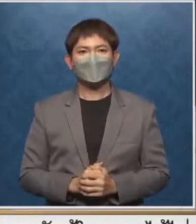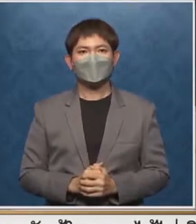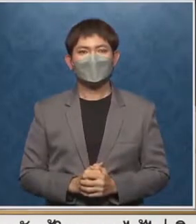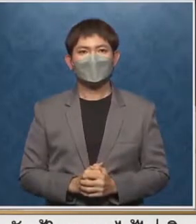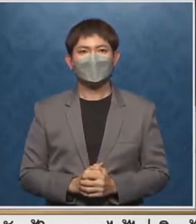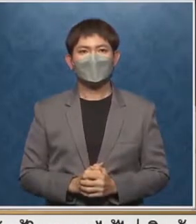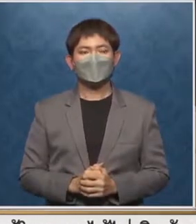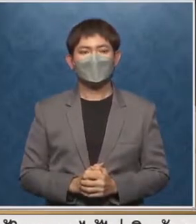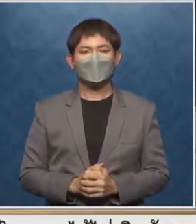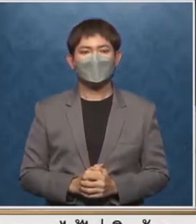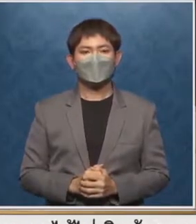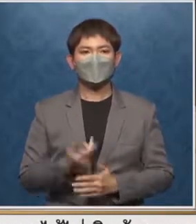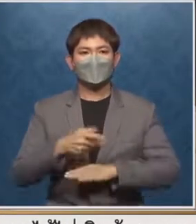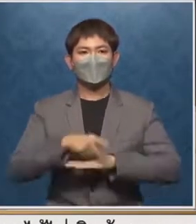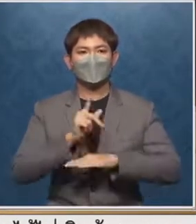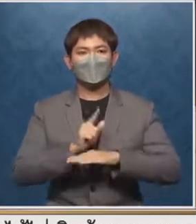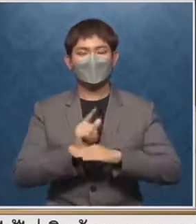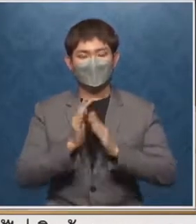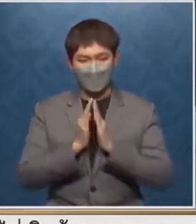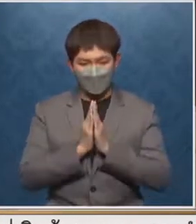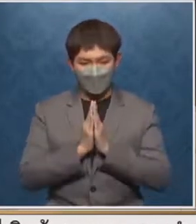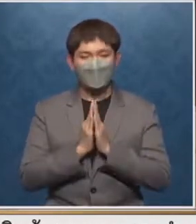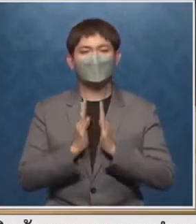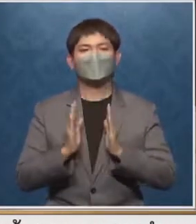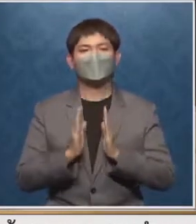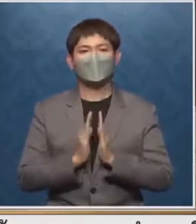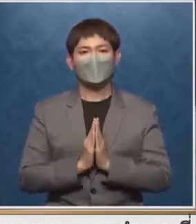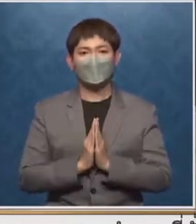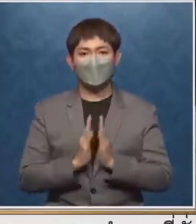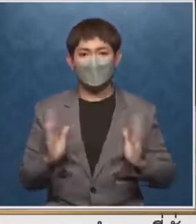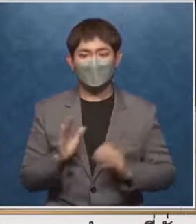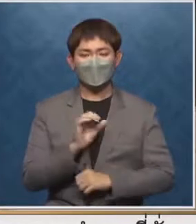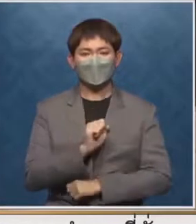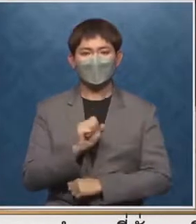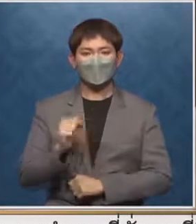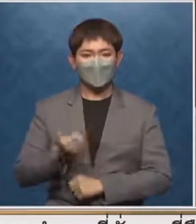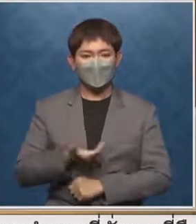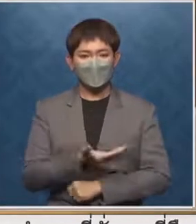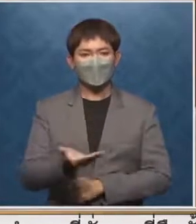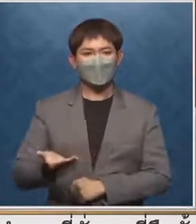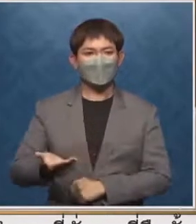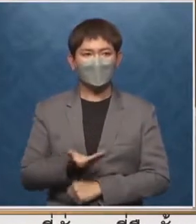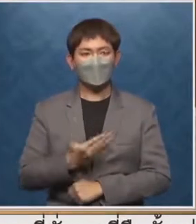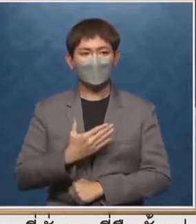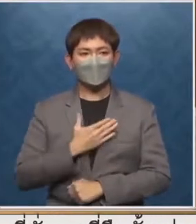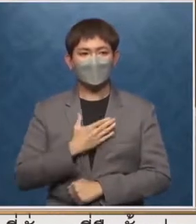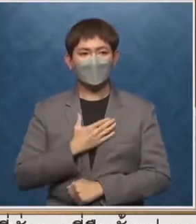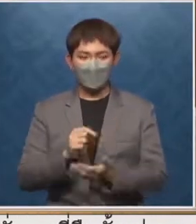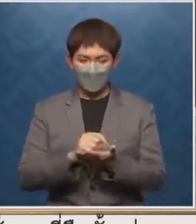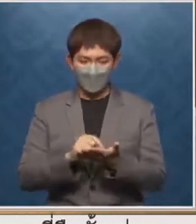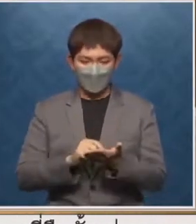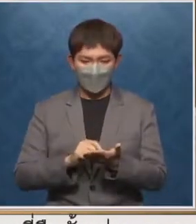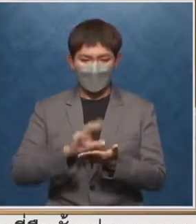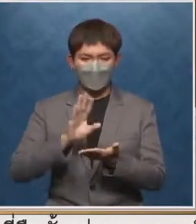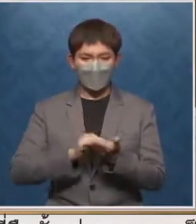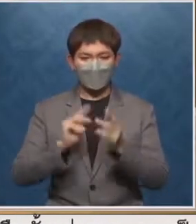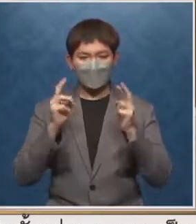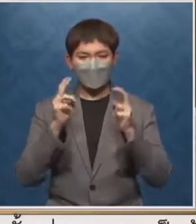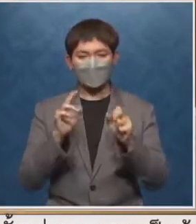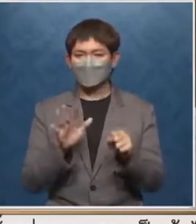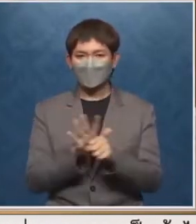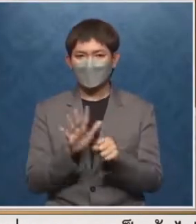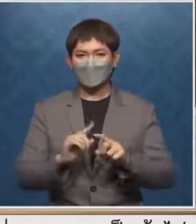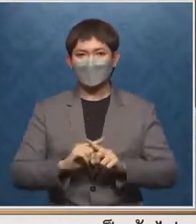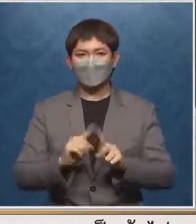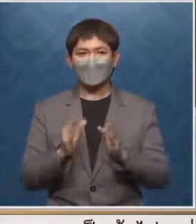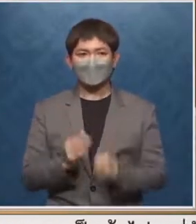ครับเรียนท่านประธานที่เคารพต้องขอขอบคุณท่านสมาชิกนะครับผมอาจจะจดได้ไม่หมดนะครับแต่ว่าทางเจ้าหน้า